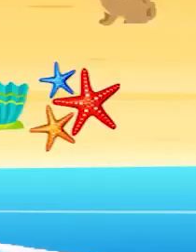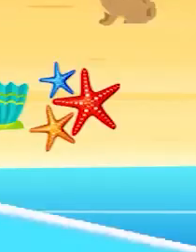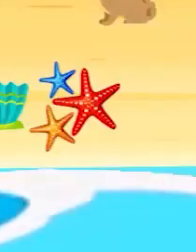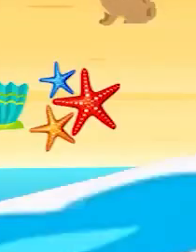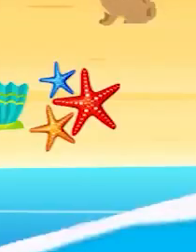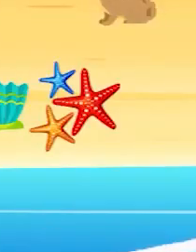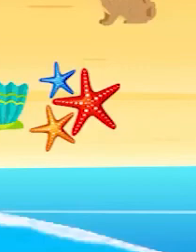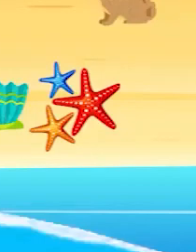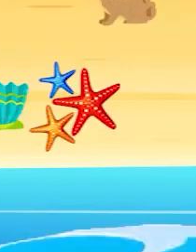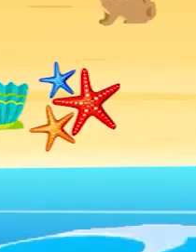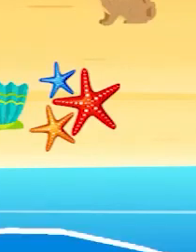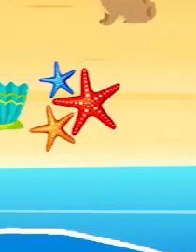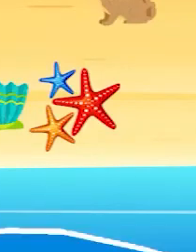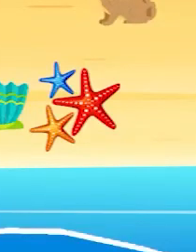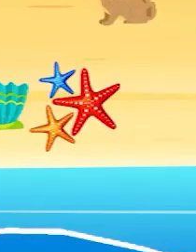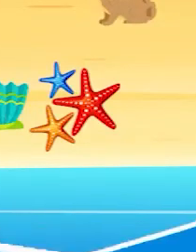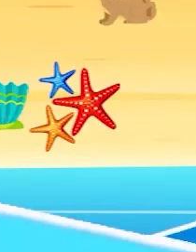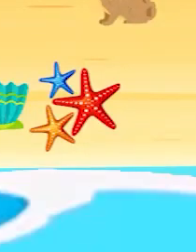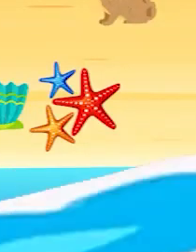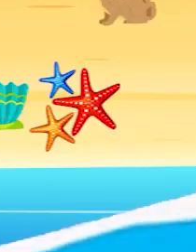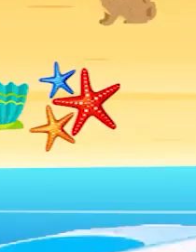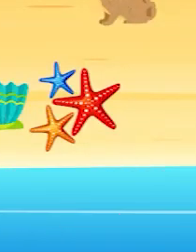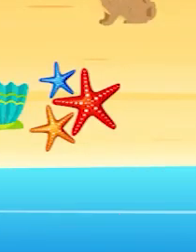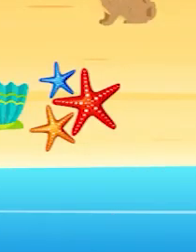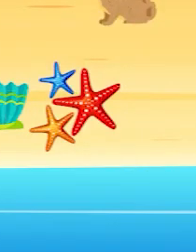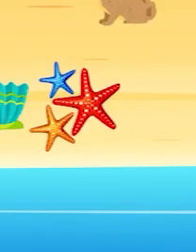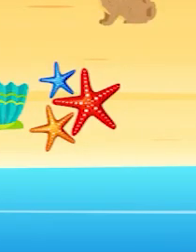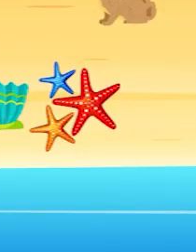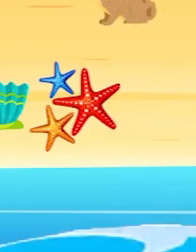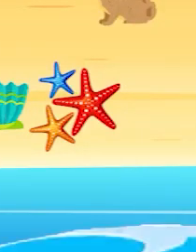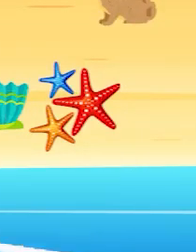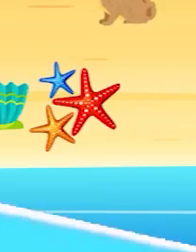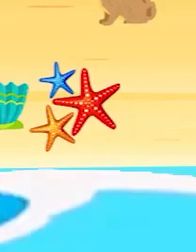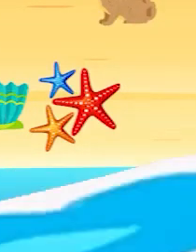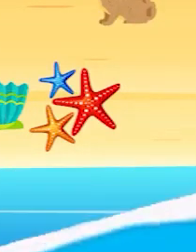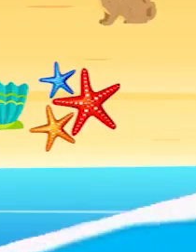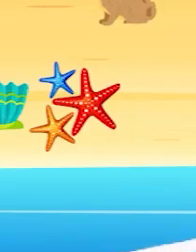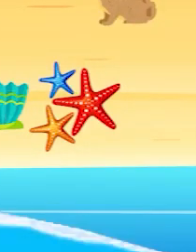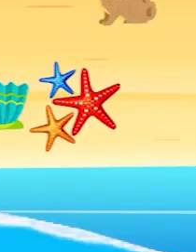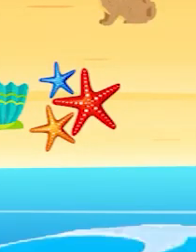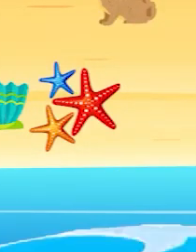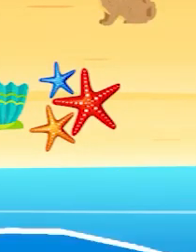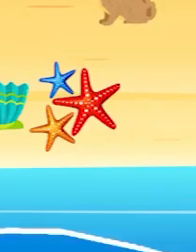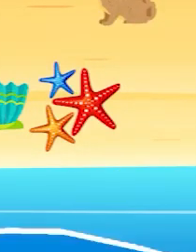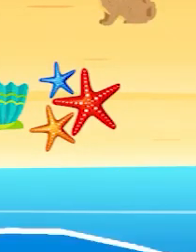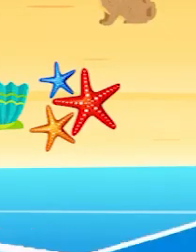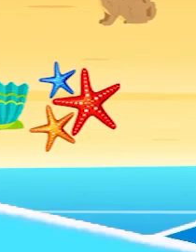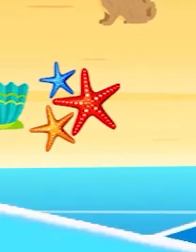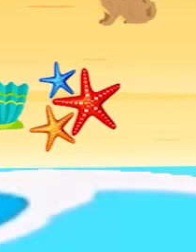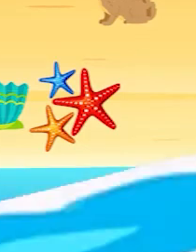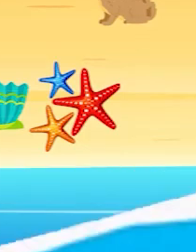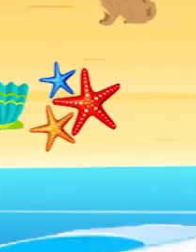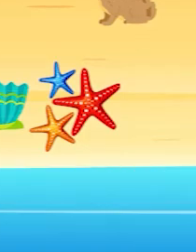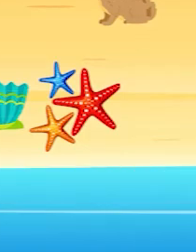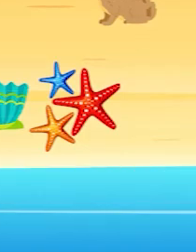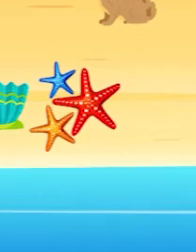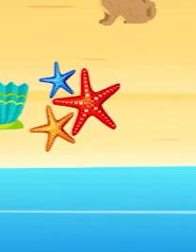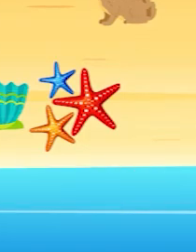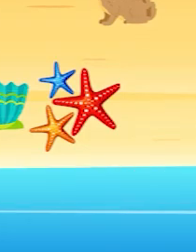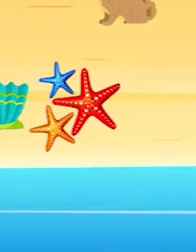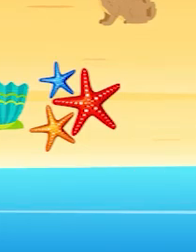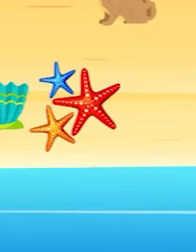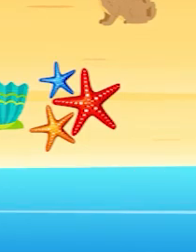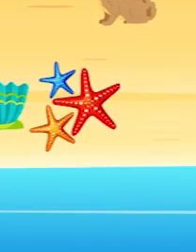Lahat ng bagay sa paligid ay ating pag-aralan.